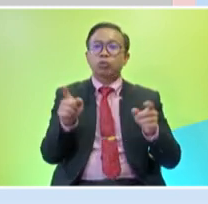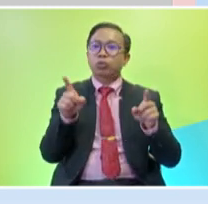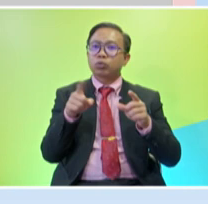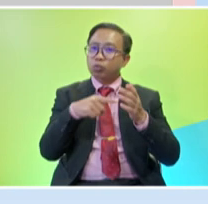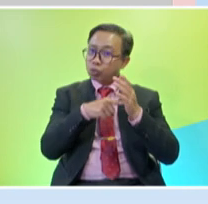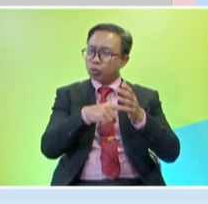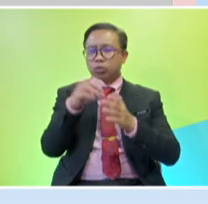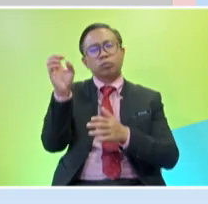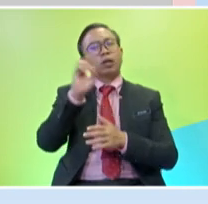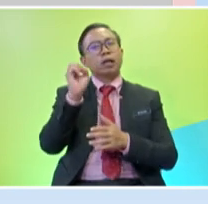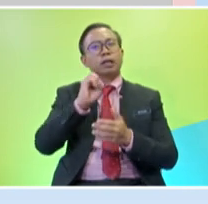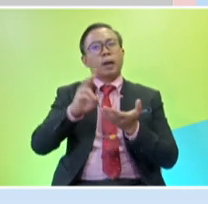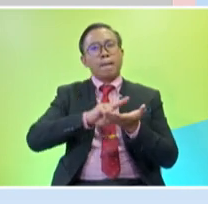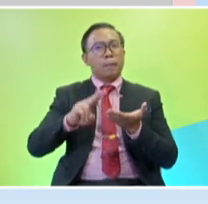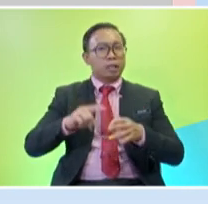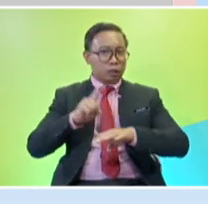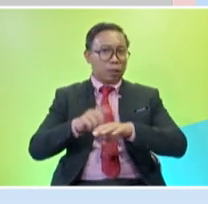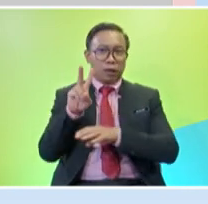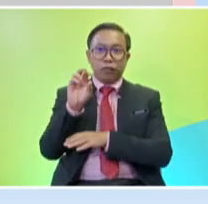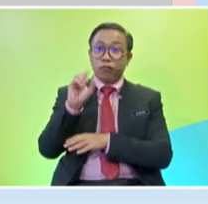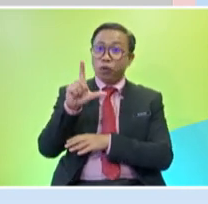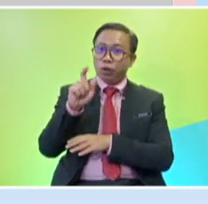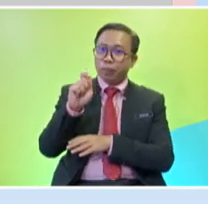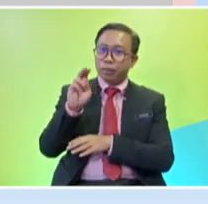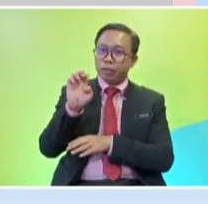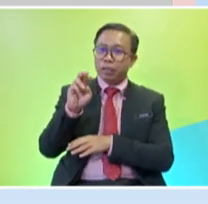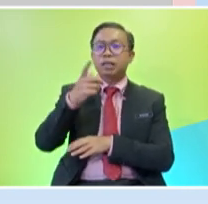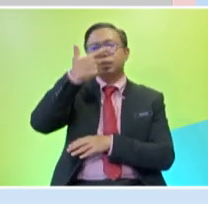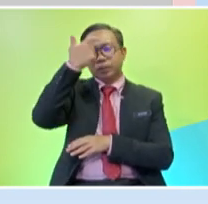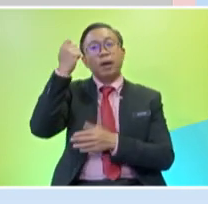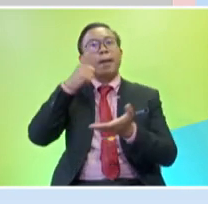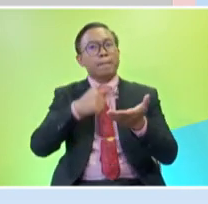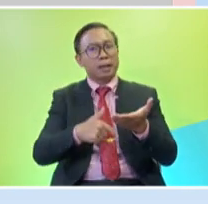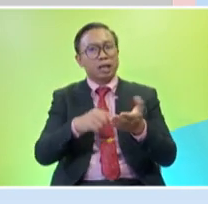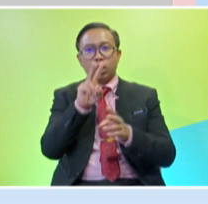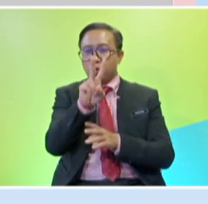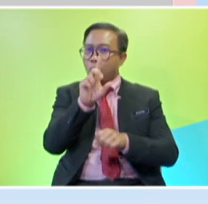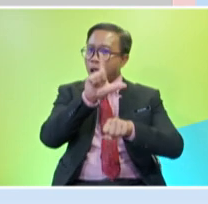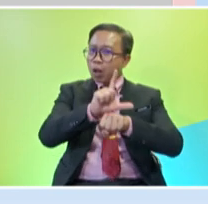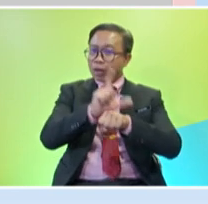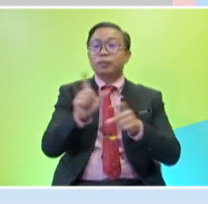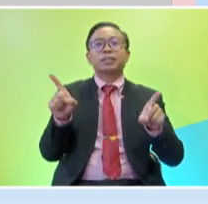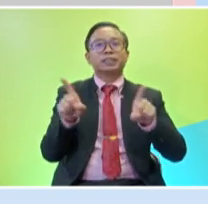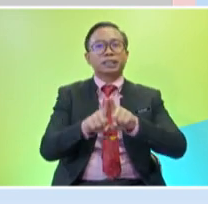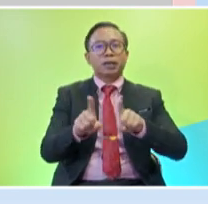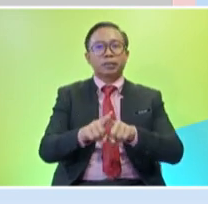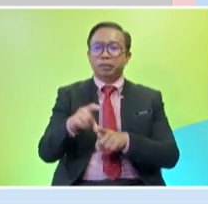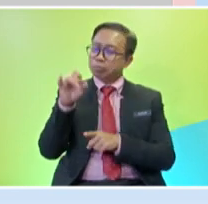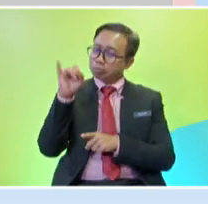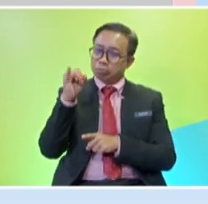tiada bacaan pada boruto ke Rana Duo logam yang sama tidak